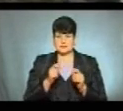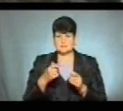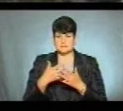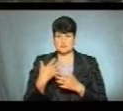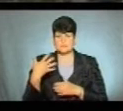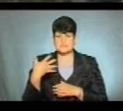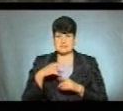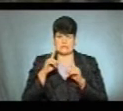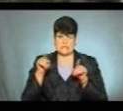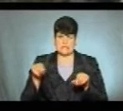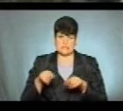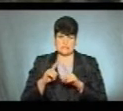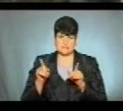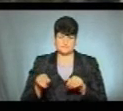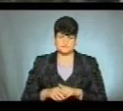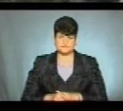картин.